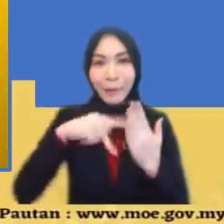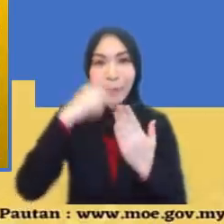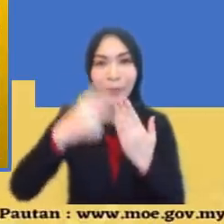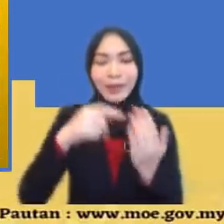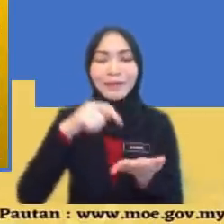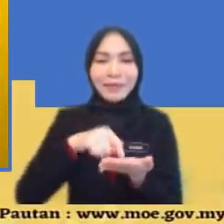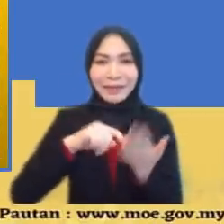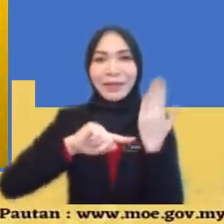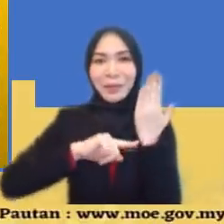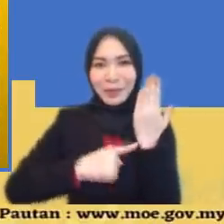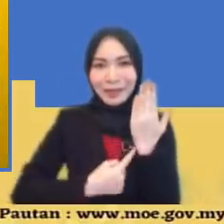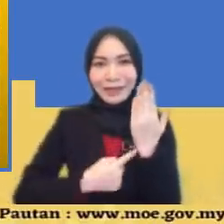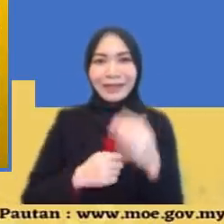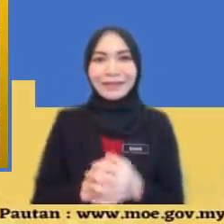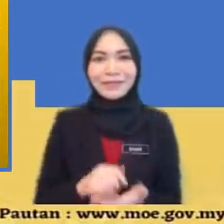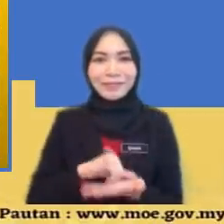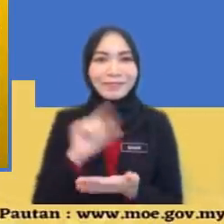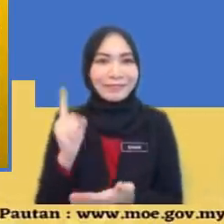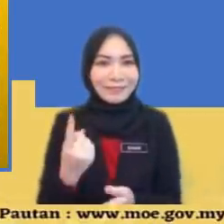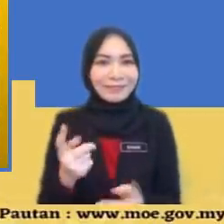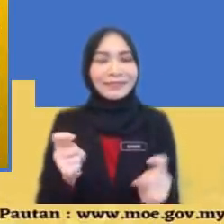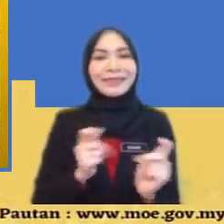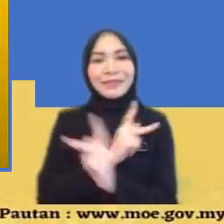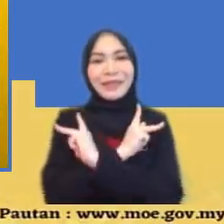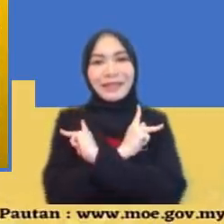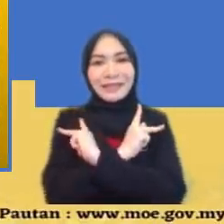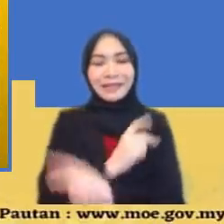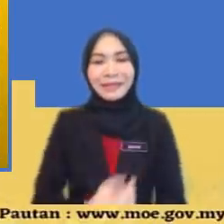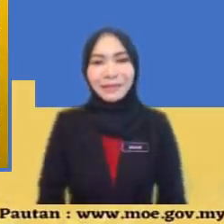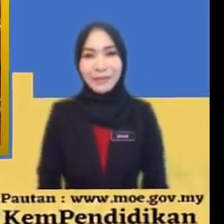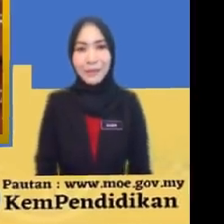kurikulum Square terima kasih